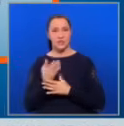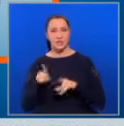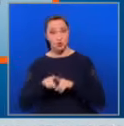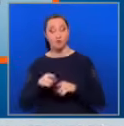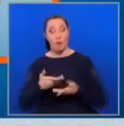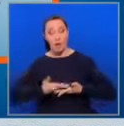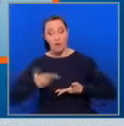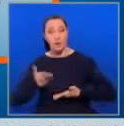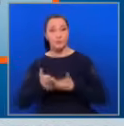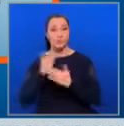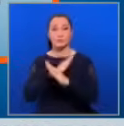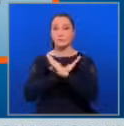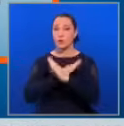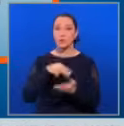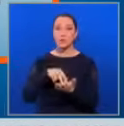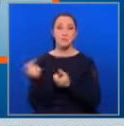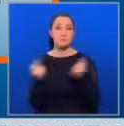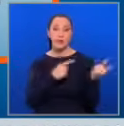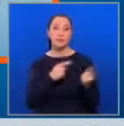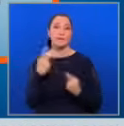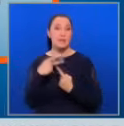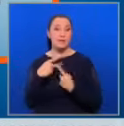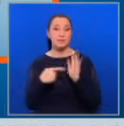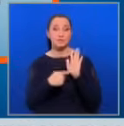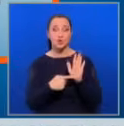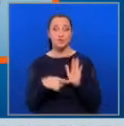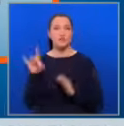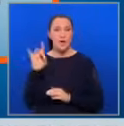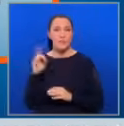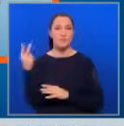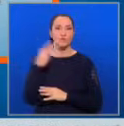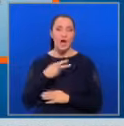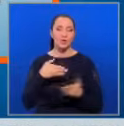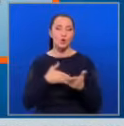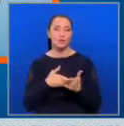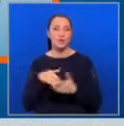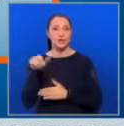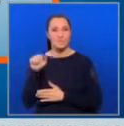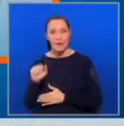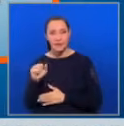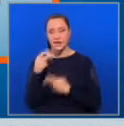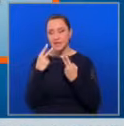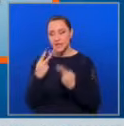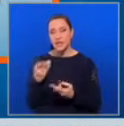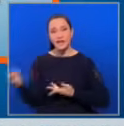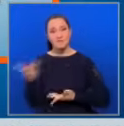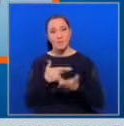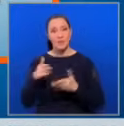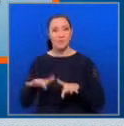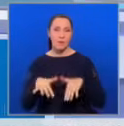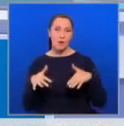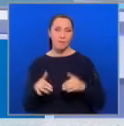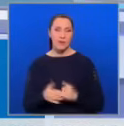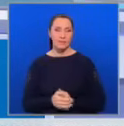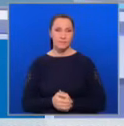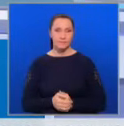декларираха подкрепа за ветото в позиция изпратена до медиите се посочва че радев повтаря доводите на партията изразени в дебата в